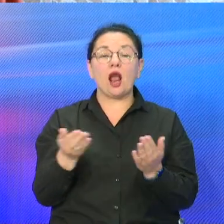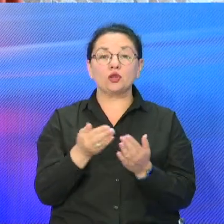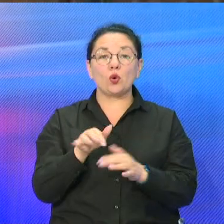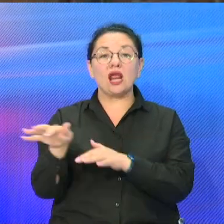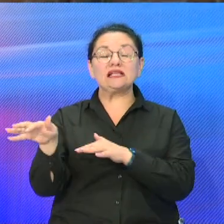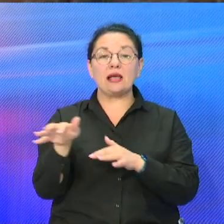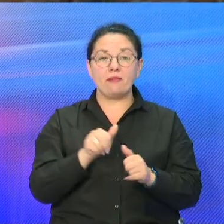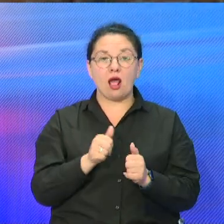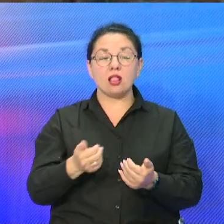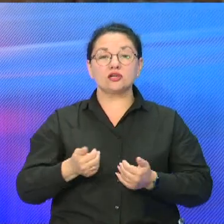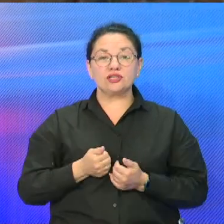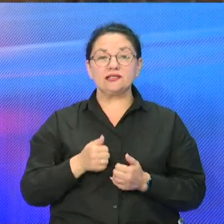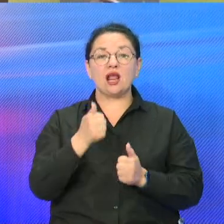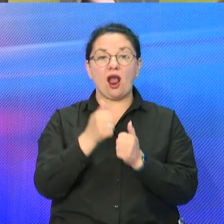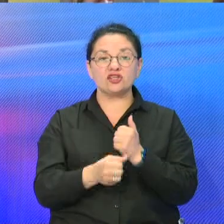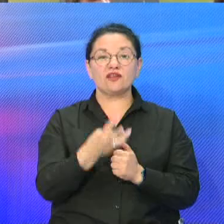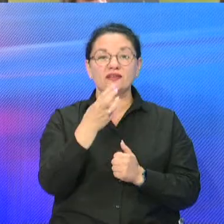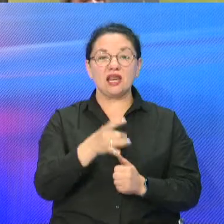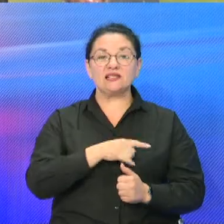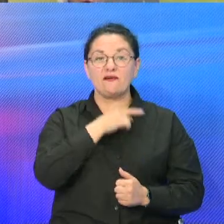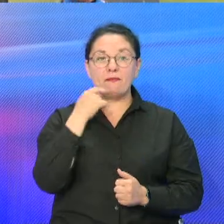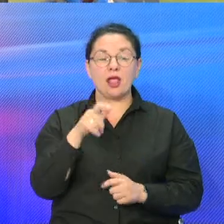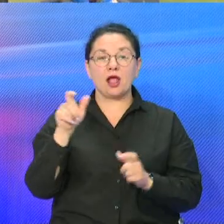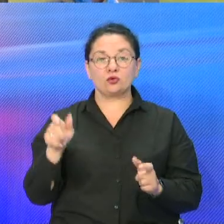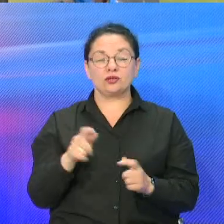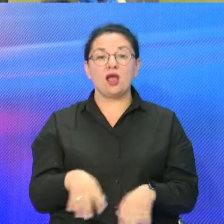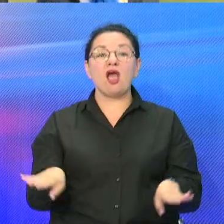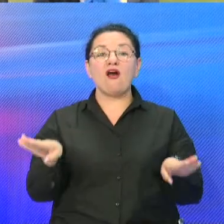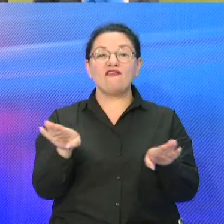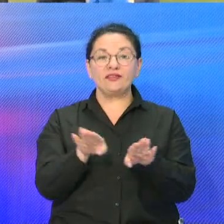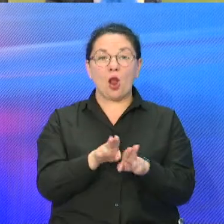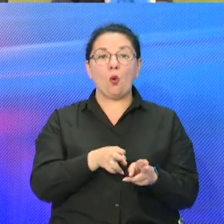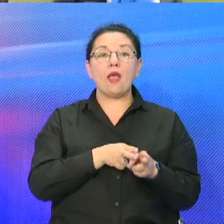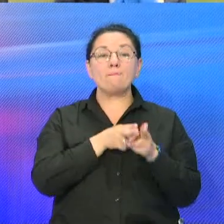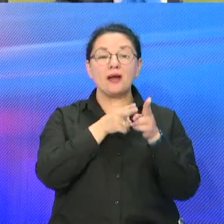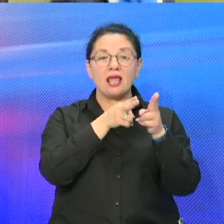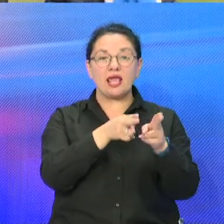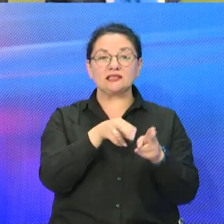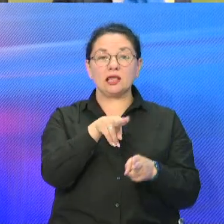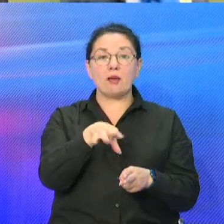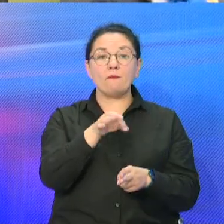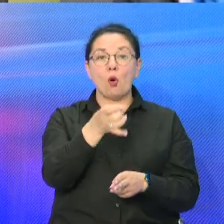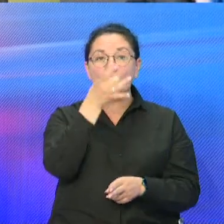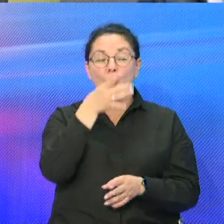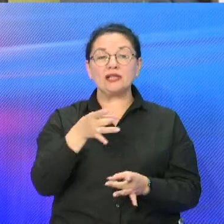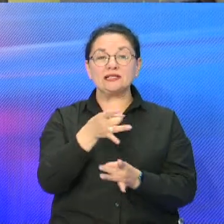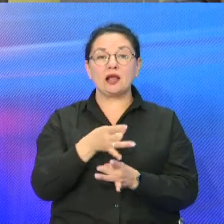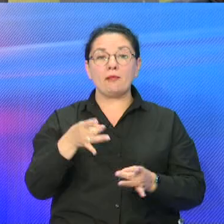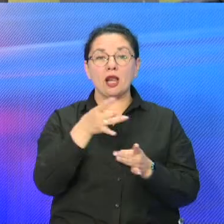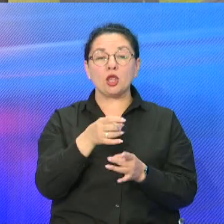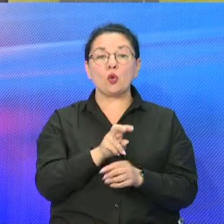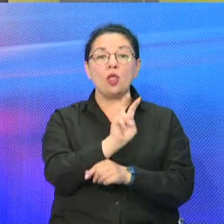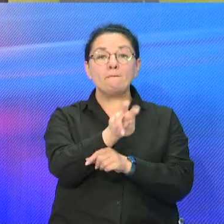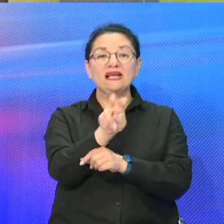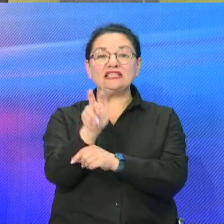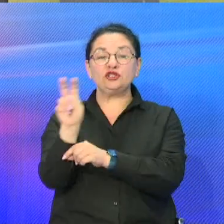каждого третьего белоруса. В такой поездке по Гродненскому району, в посещении памятных мест,